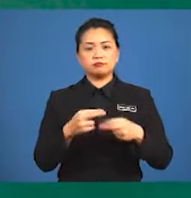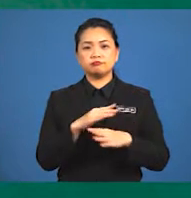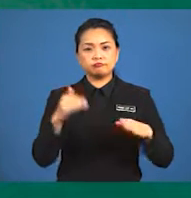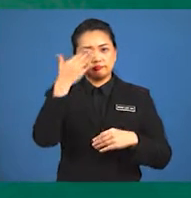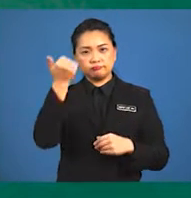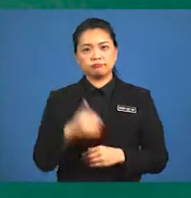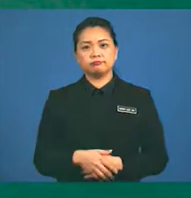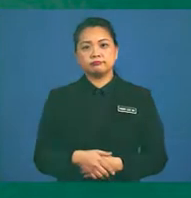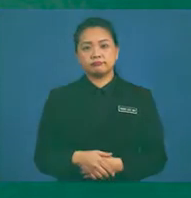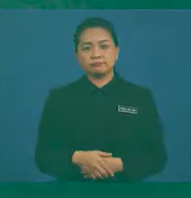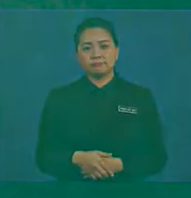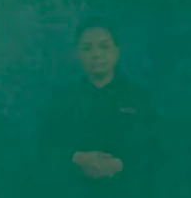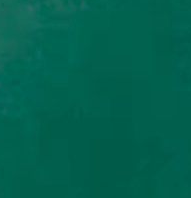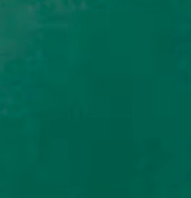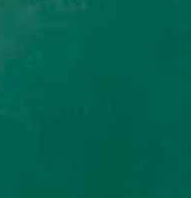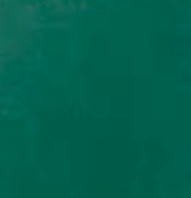ya!